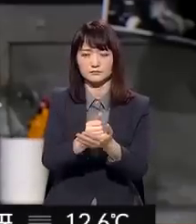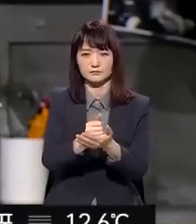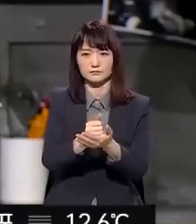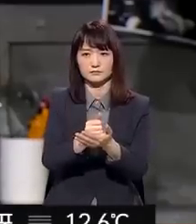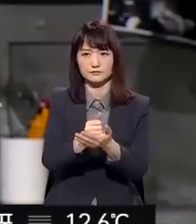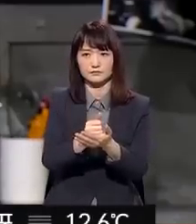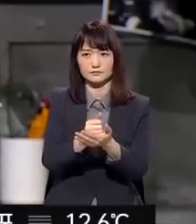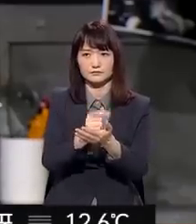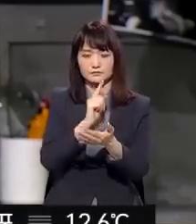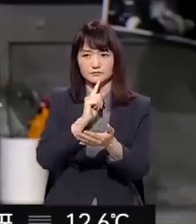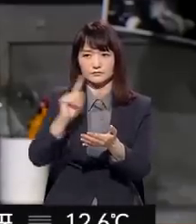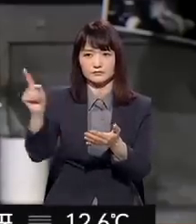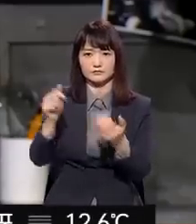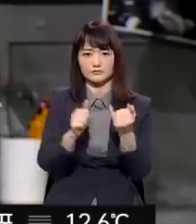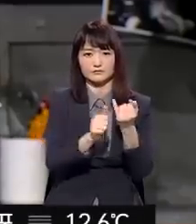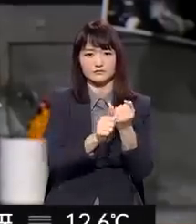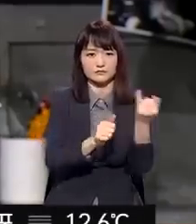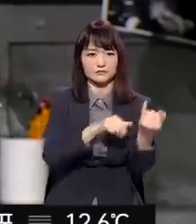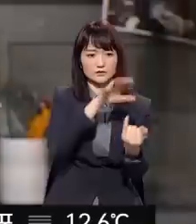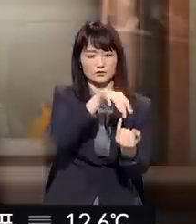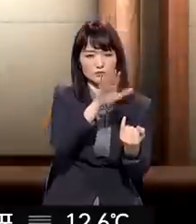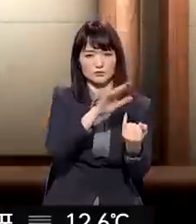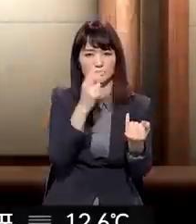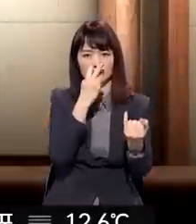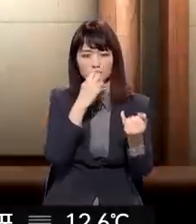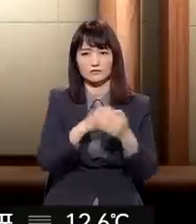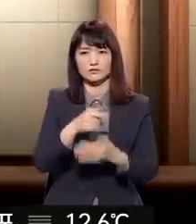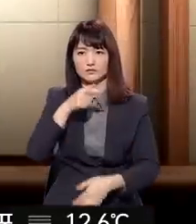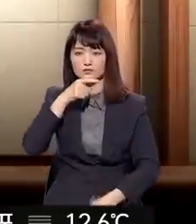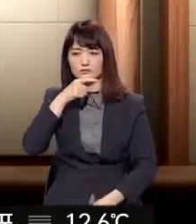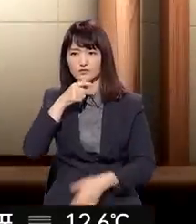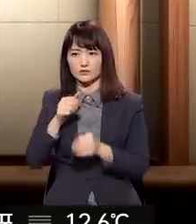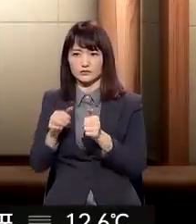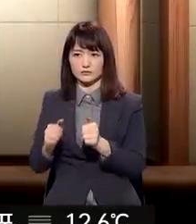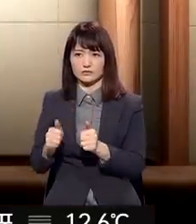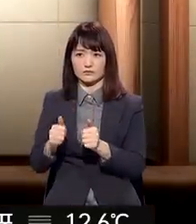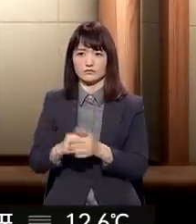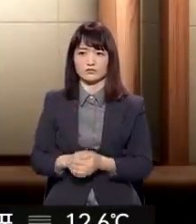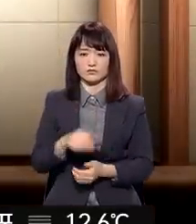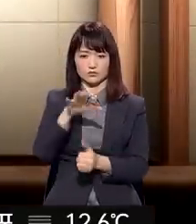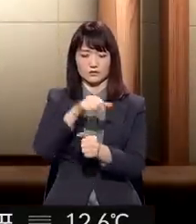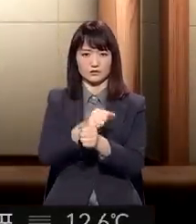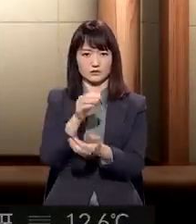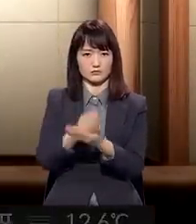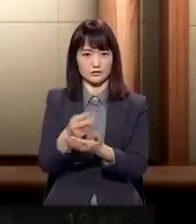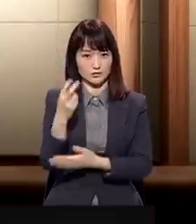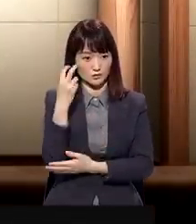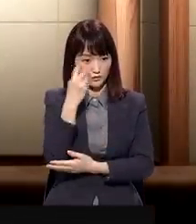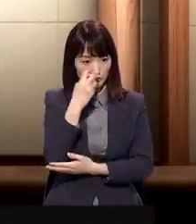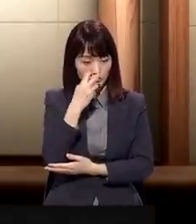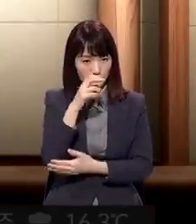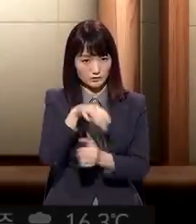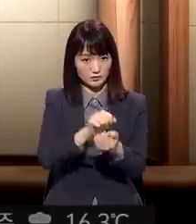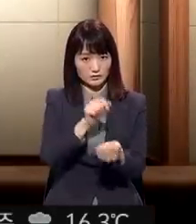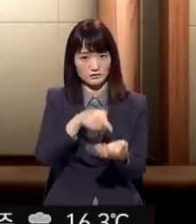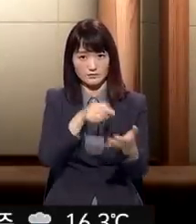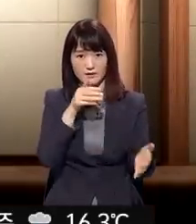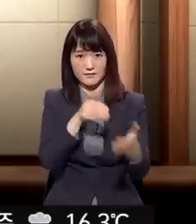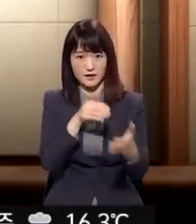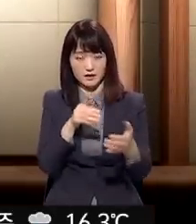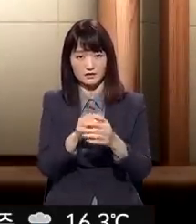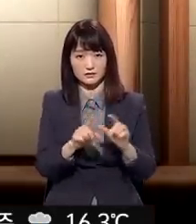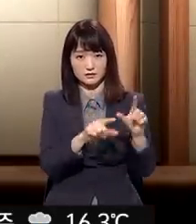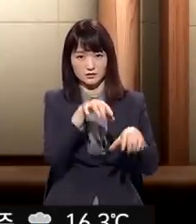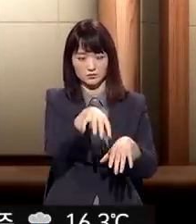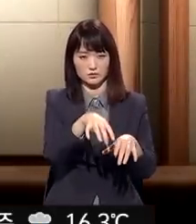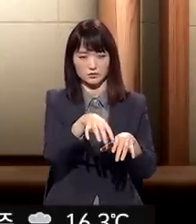불구속 수사하는 중입니다. 그런데 수원 법원에서 영장 실질 심사를 한 뒤에 뭐라고 하면서 기각 시켰냐면 예. 주거가